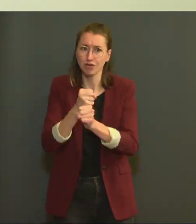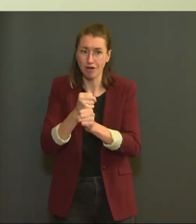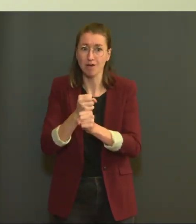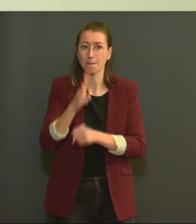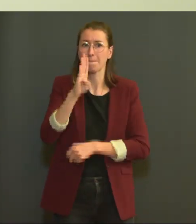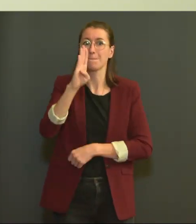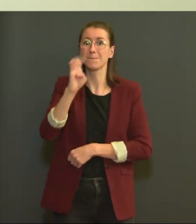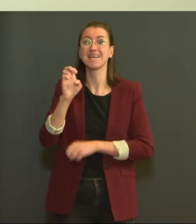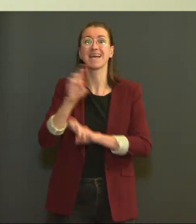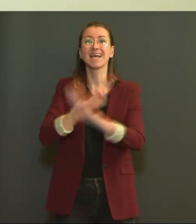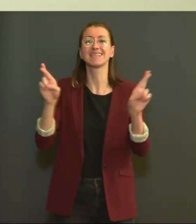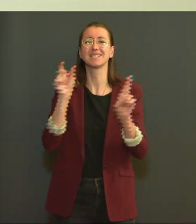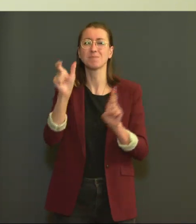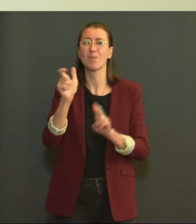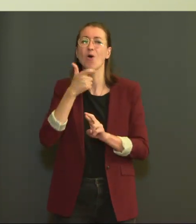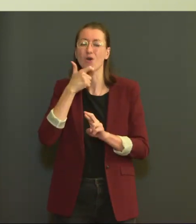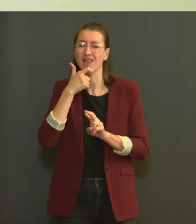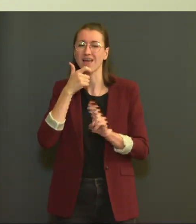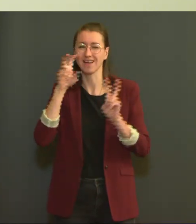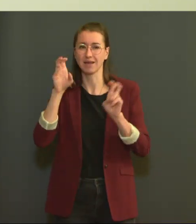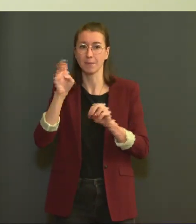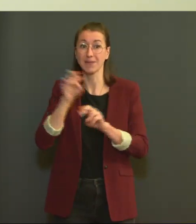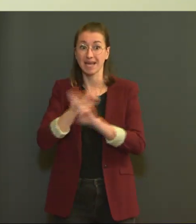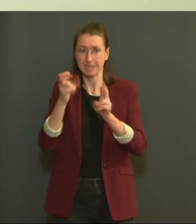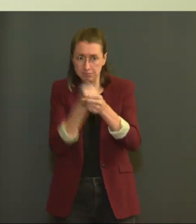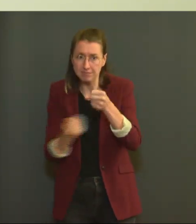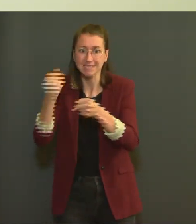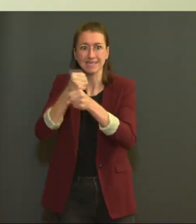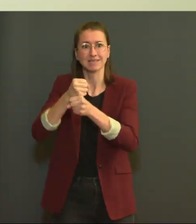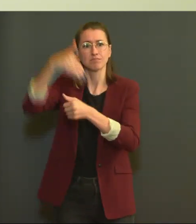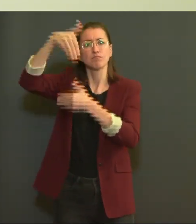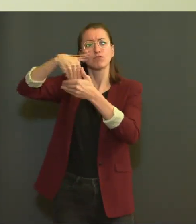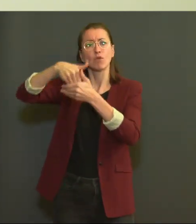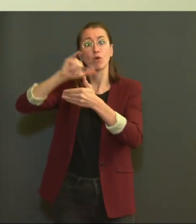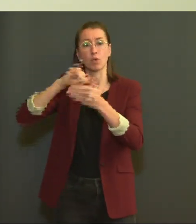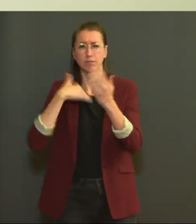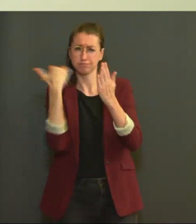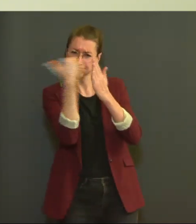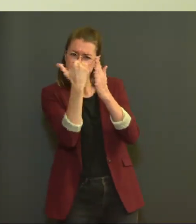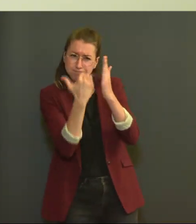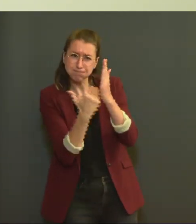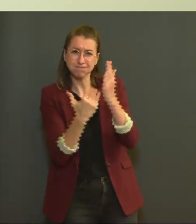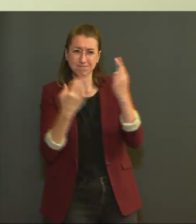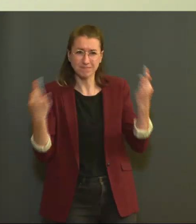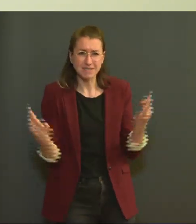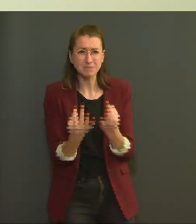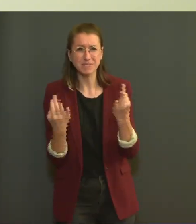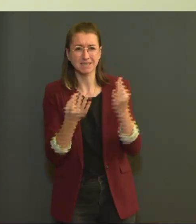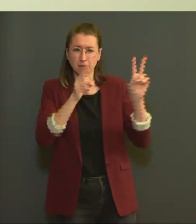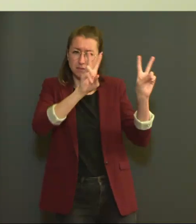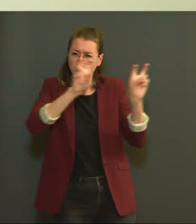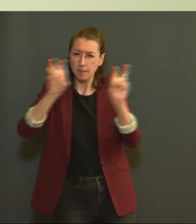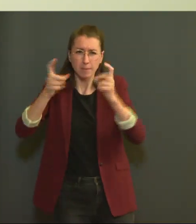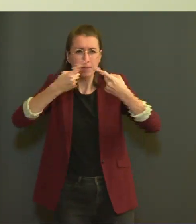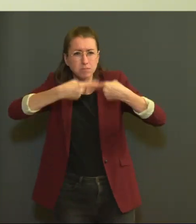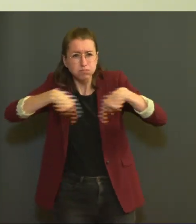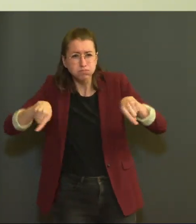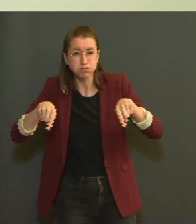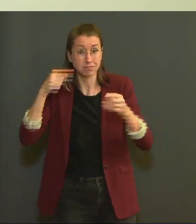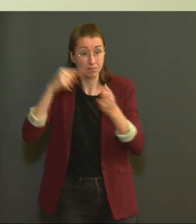constitué d'un certain nombre de leçons évolutives et différentes pour les différents degrés du primaire. Des leçons grâce